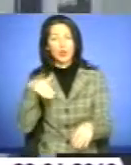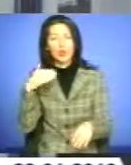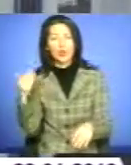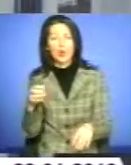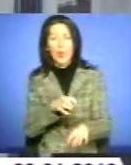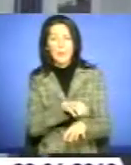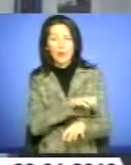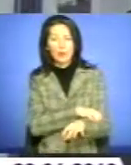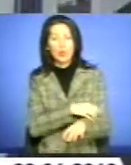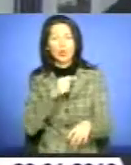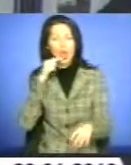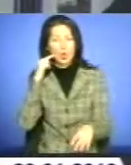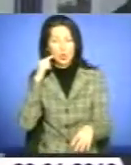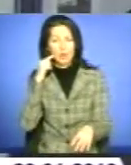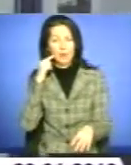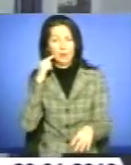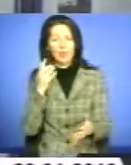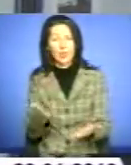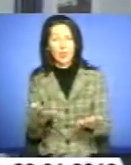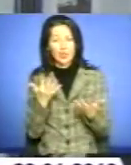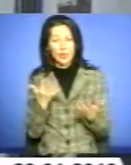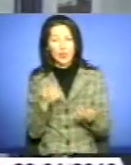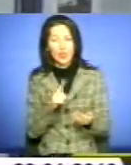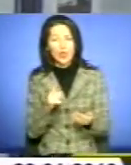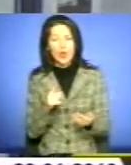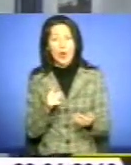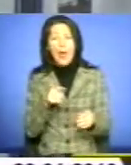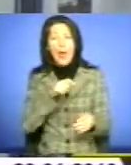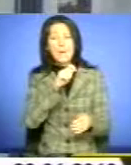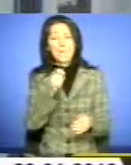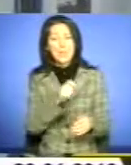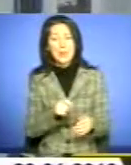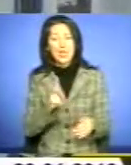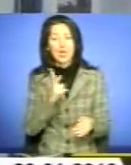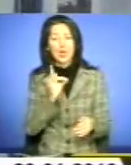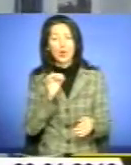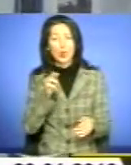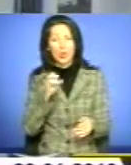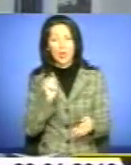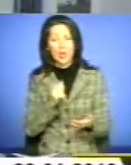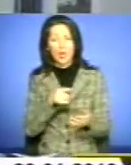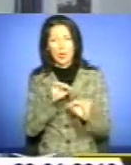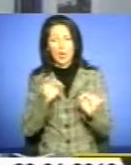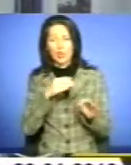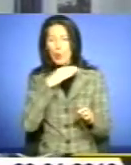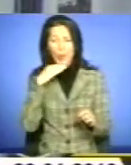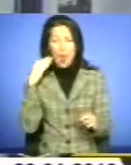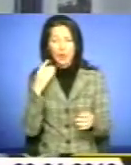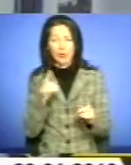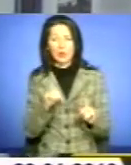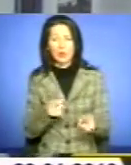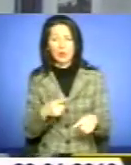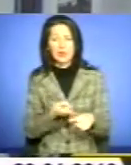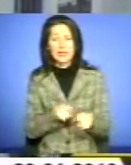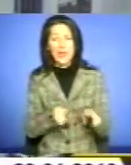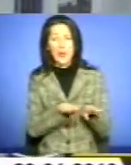Росії. Очевидно, що за бій під Крутами сказано вже дуже багато, і дійсно це порівняння з